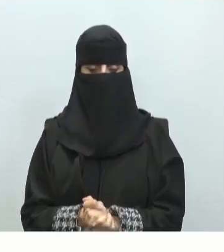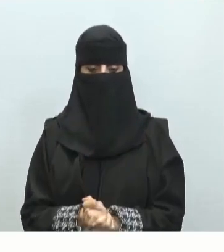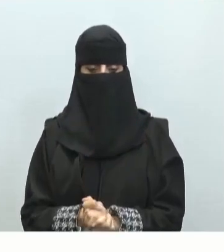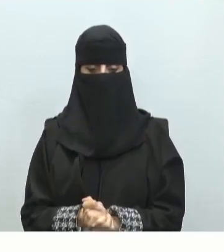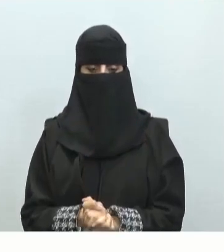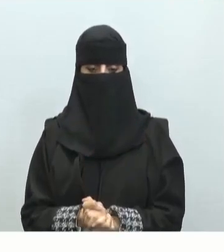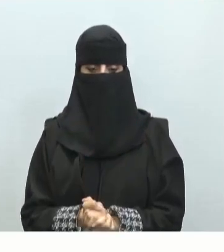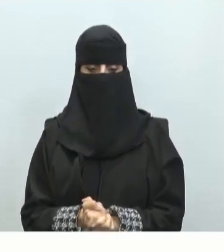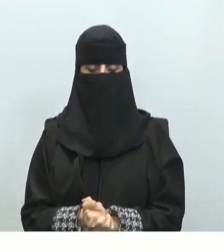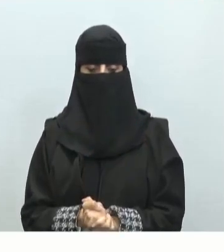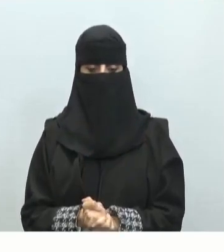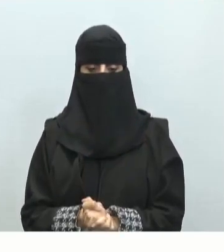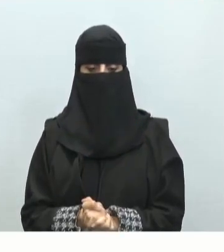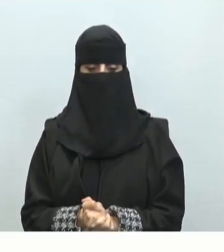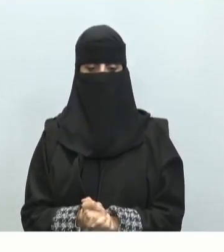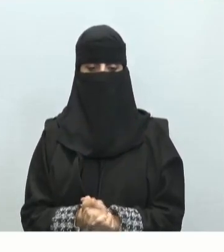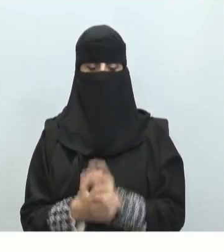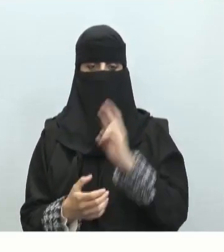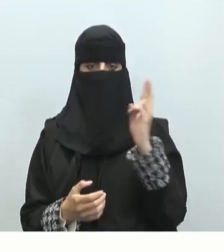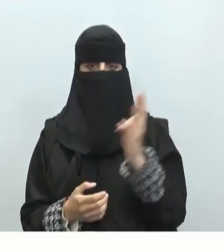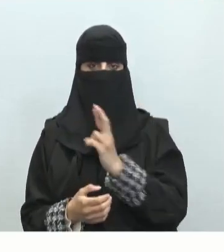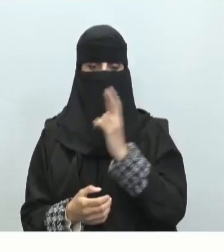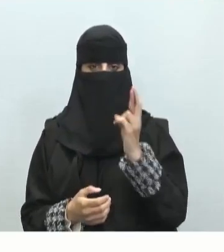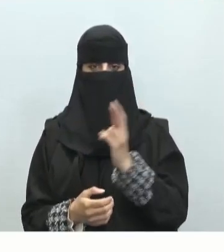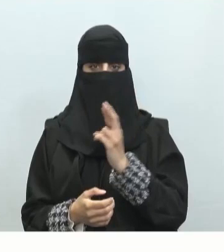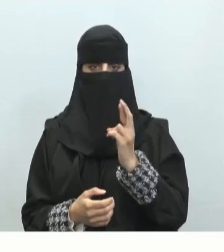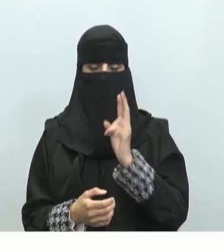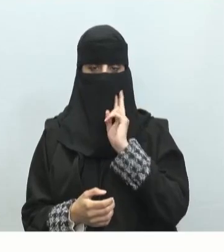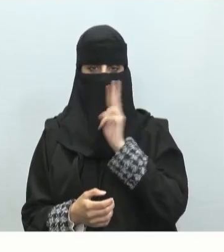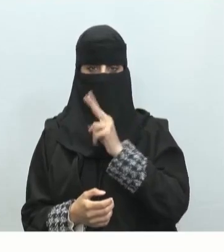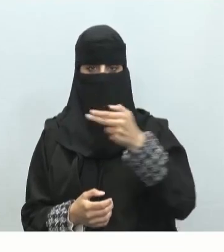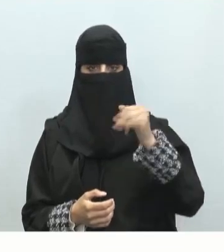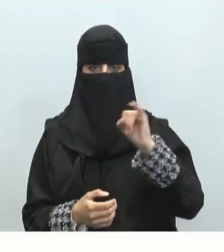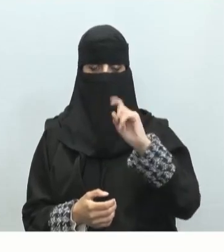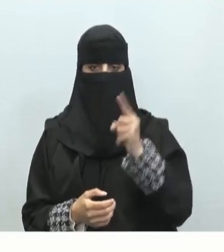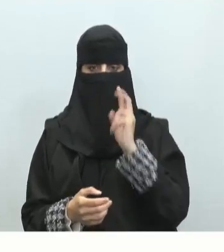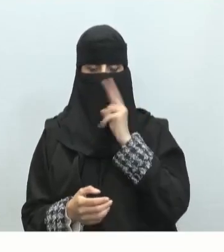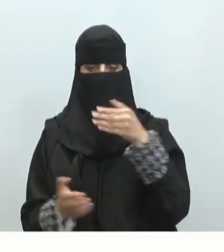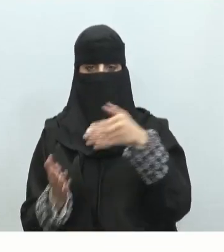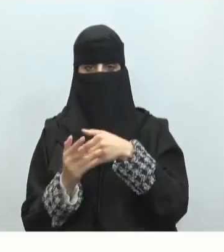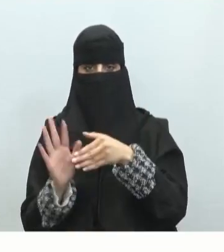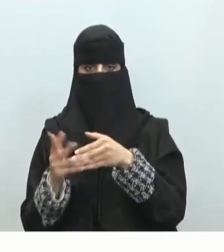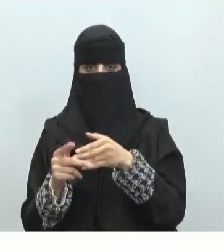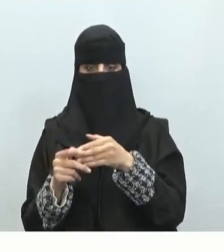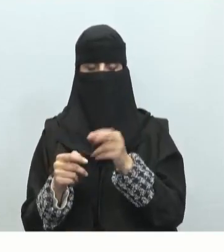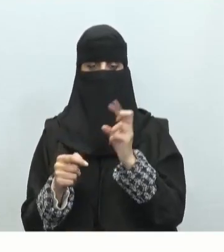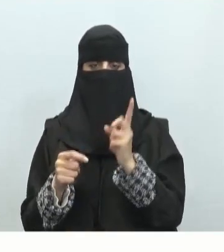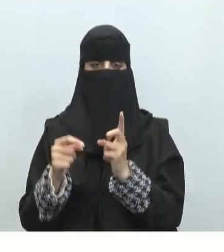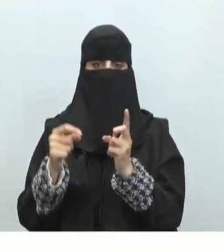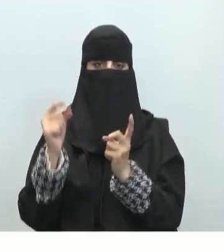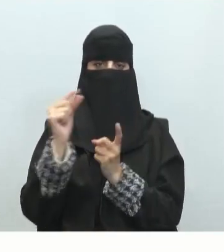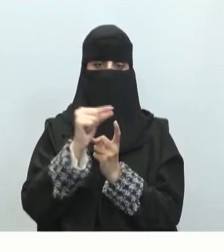الضمه ايضا زار عمر اخر الاسم